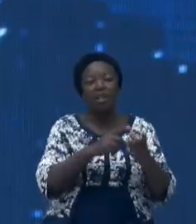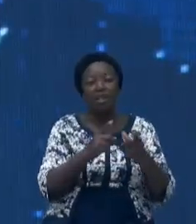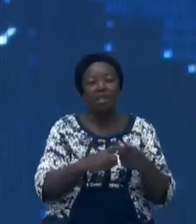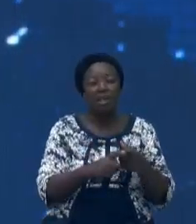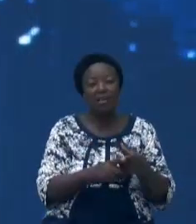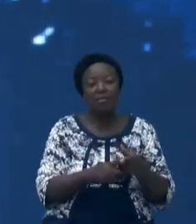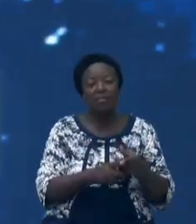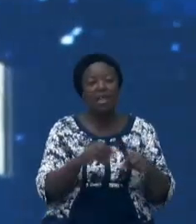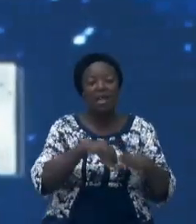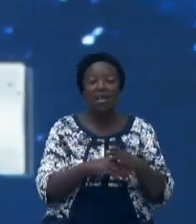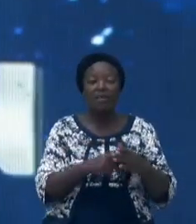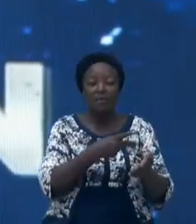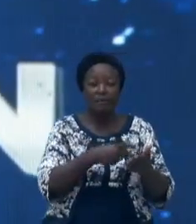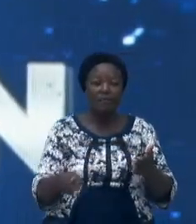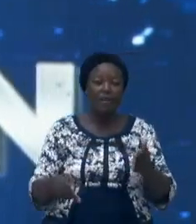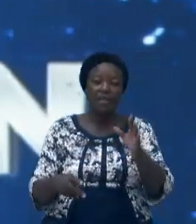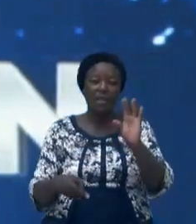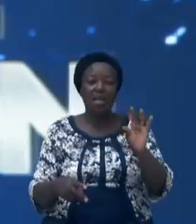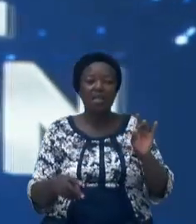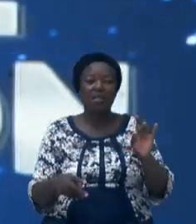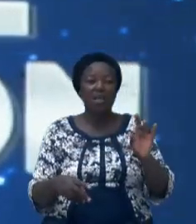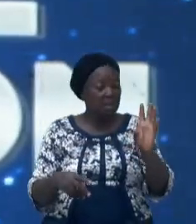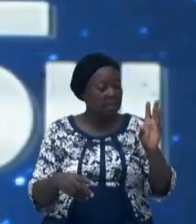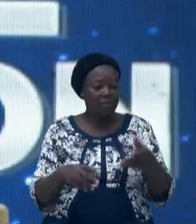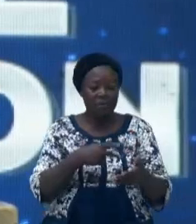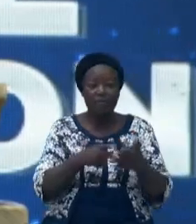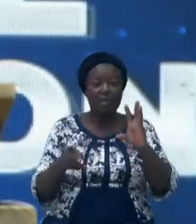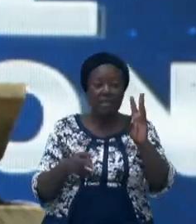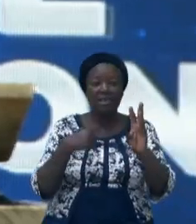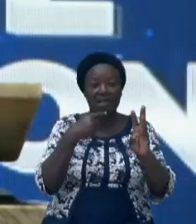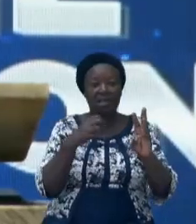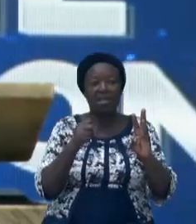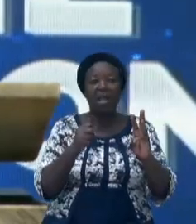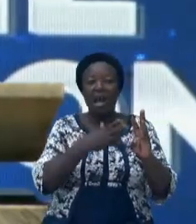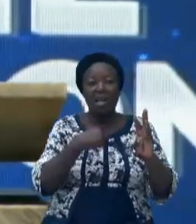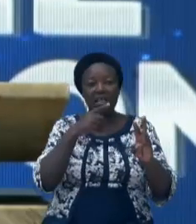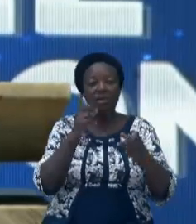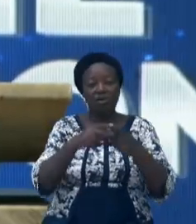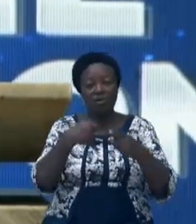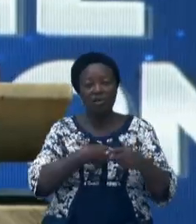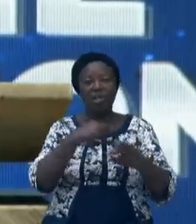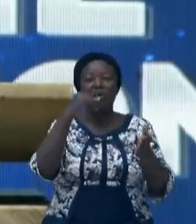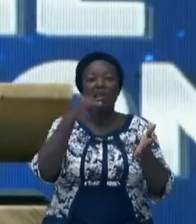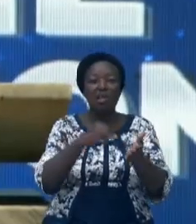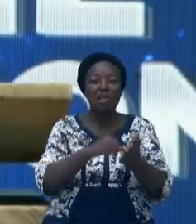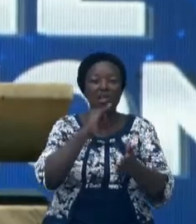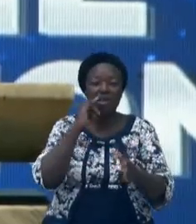percée 6eme dit et il me dit c'est fait